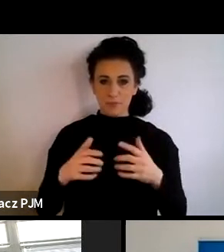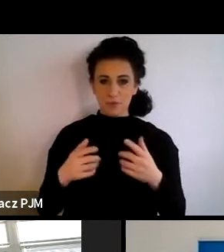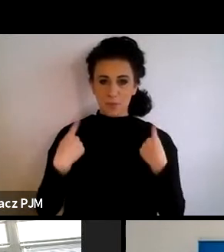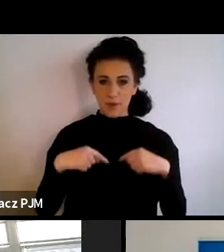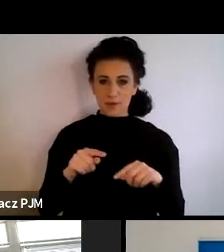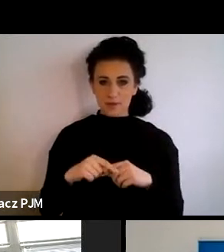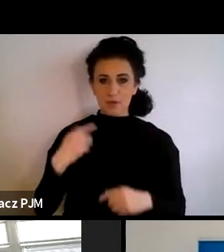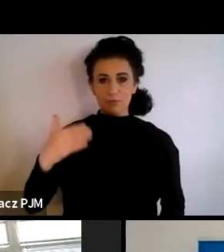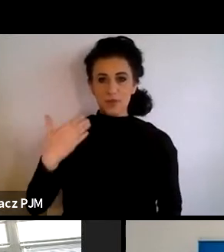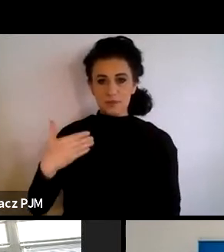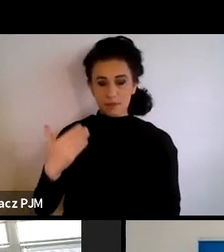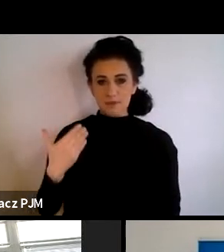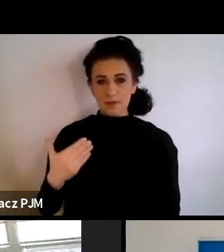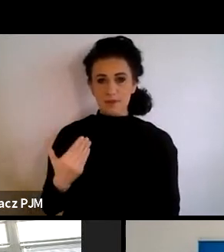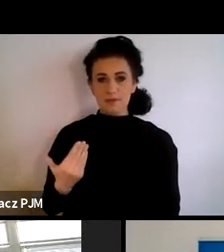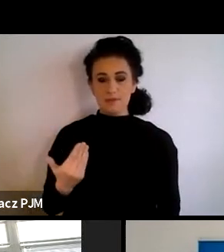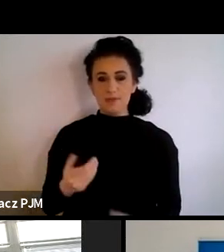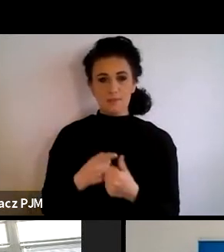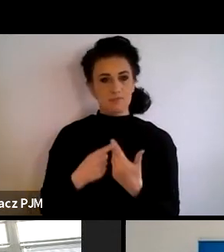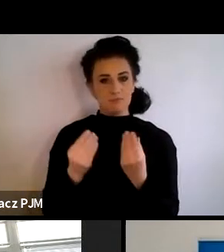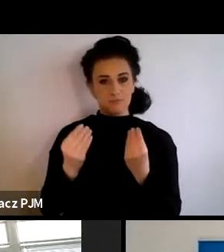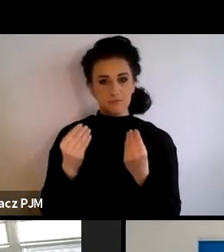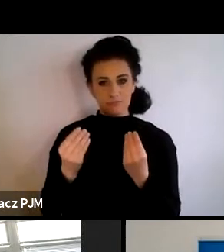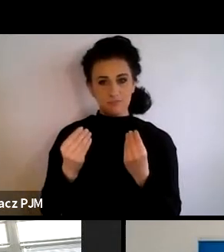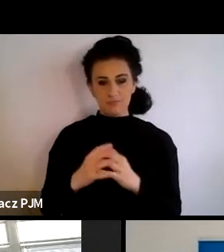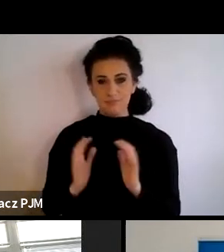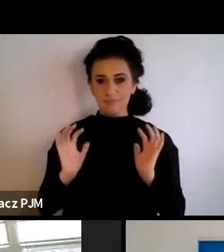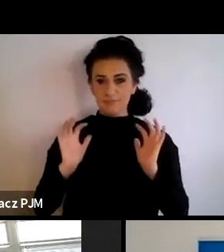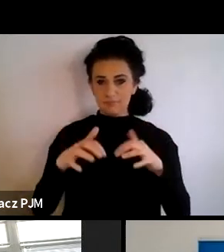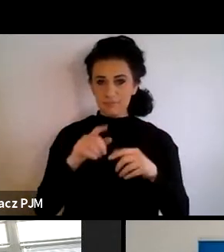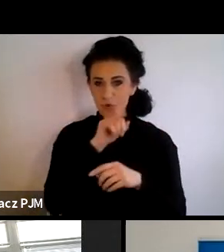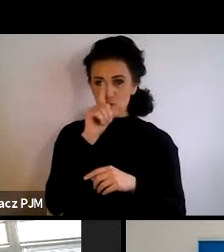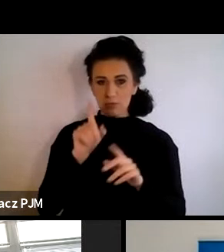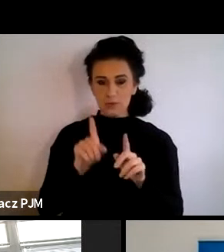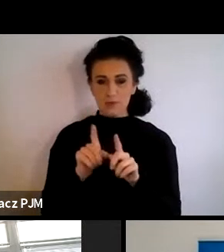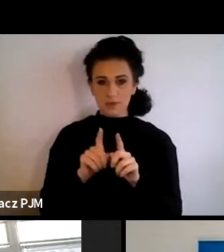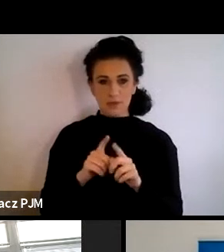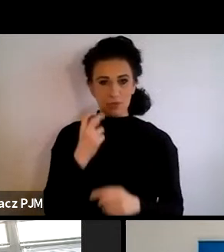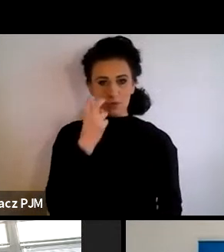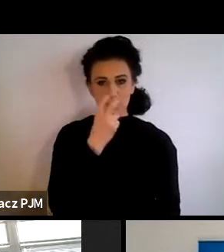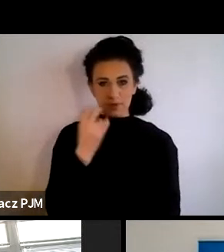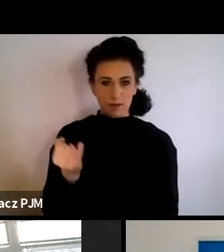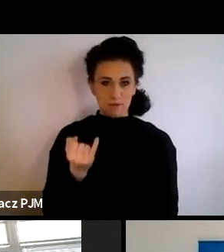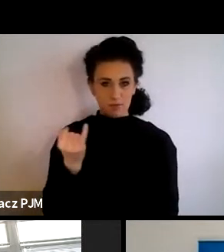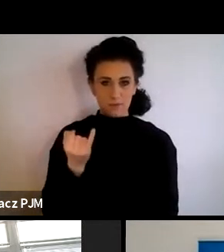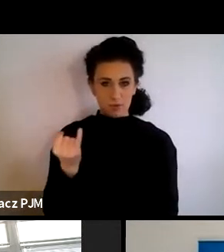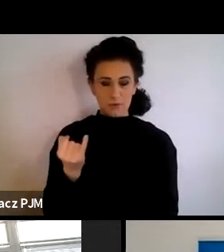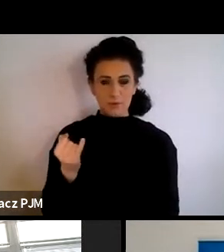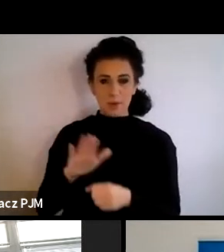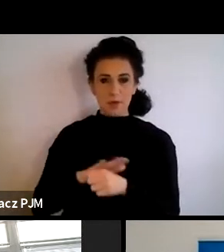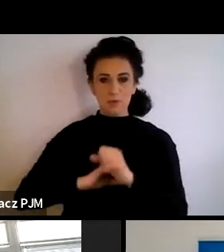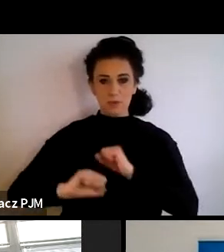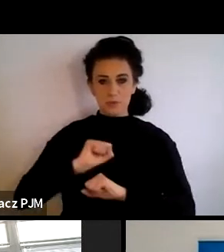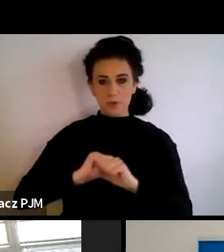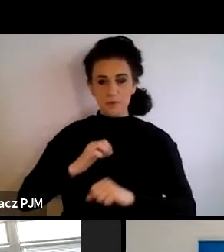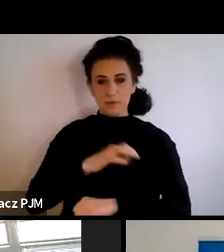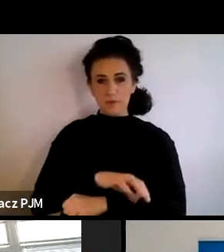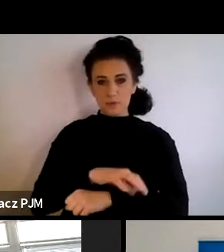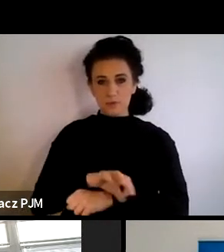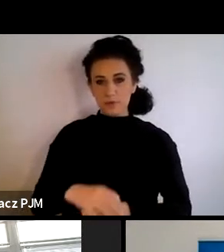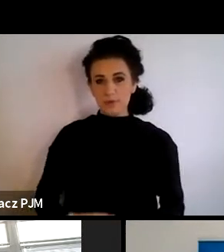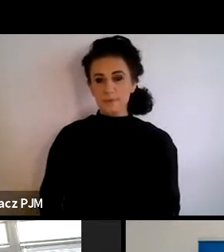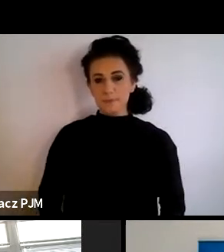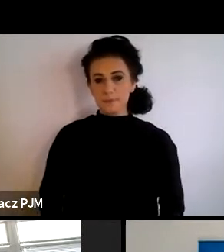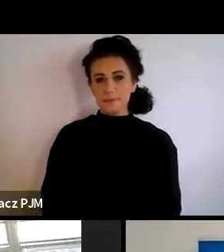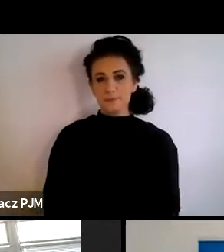prezentacja środowiska jest nieprawdopodobna zawsze na pełnosprawnym studencie. No i